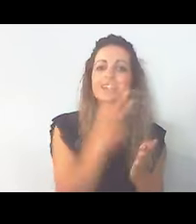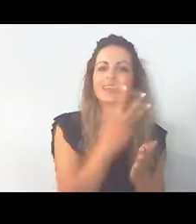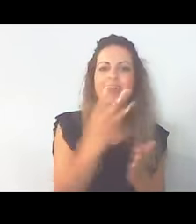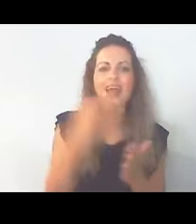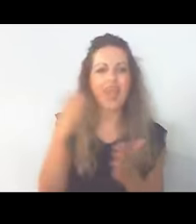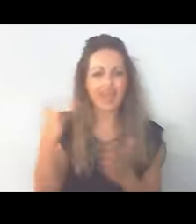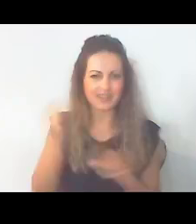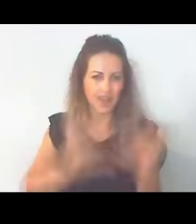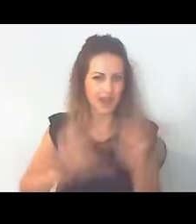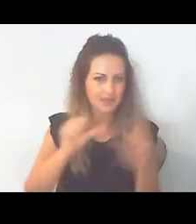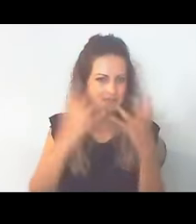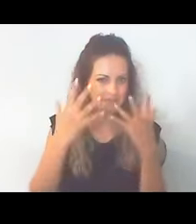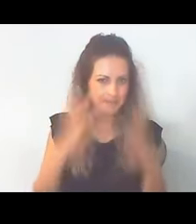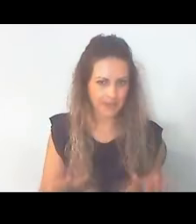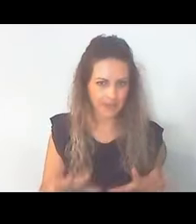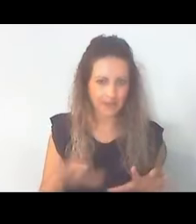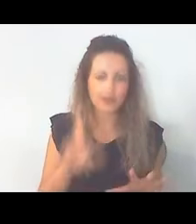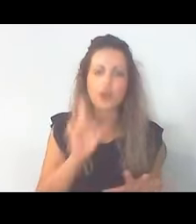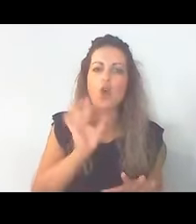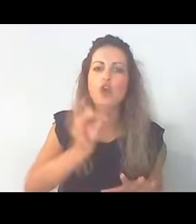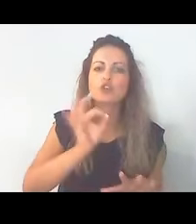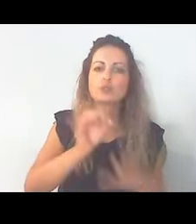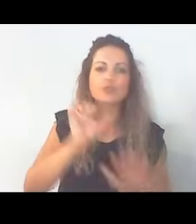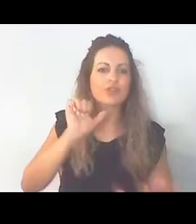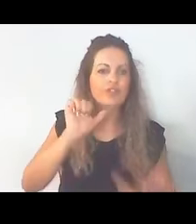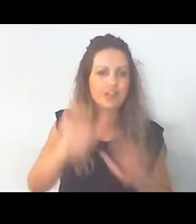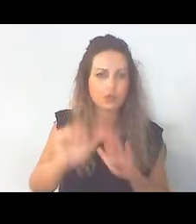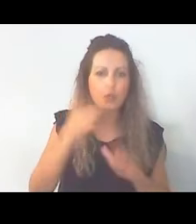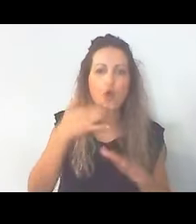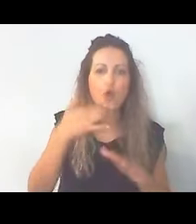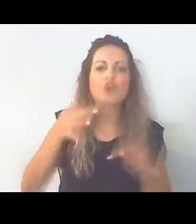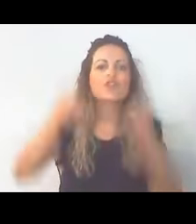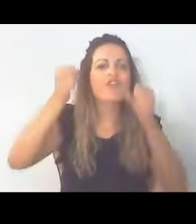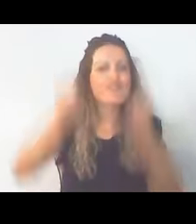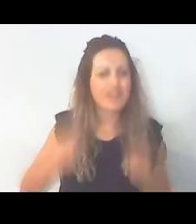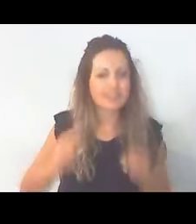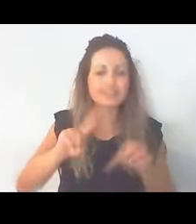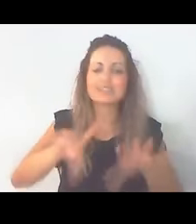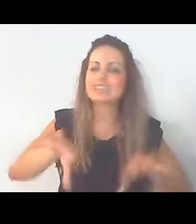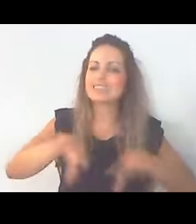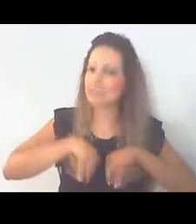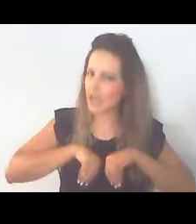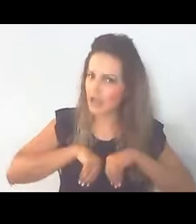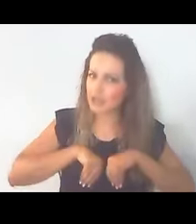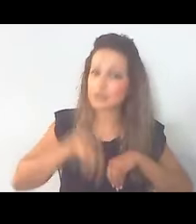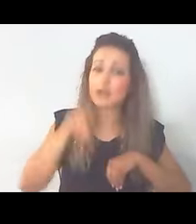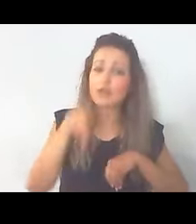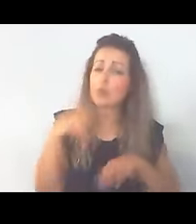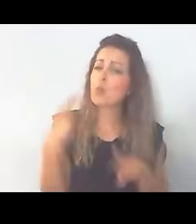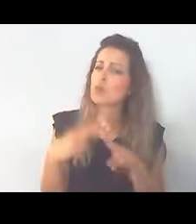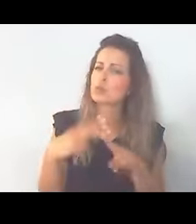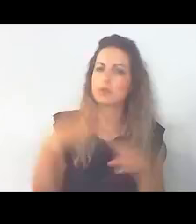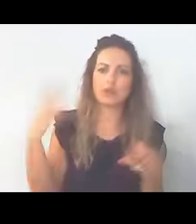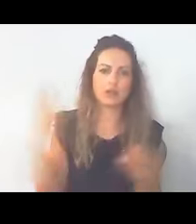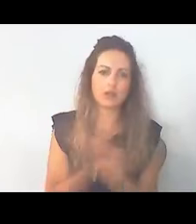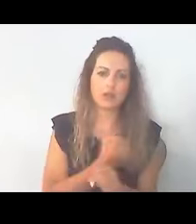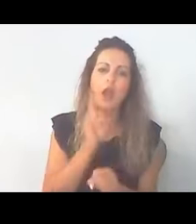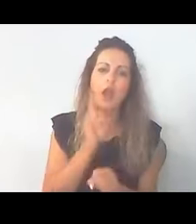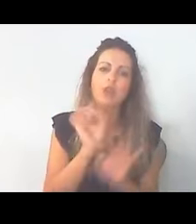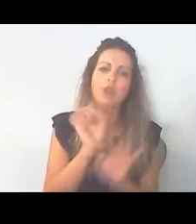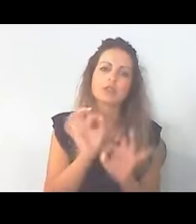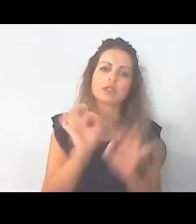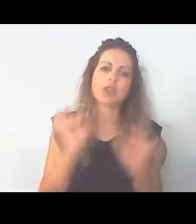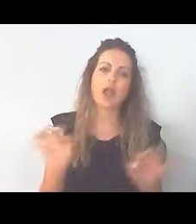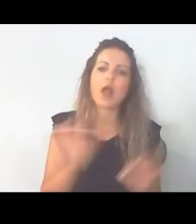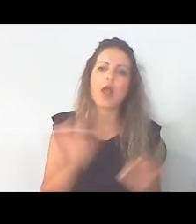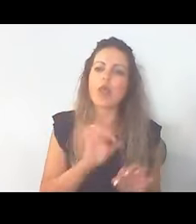ορισμό του βιασμού με βάση την συνένεση, είναι μια πάρα πολύ σημαντική νίκη. Ωστόσο, δεν είναι φυσικά το τέλος του